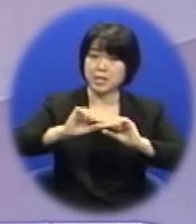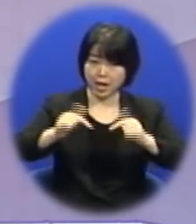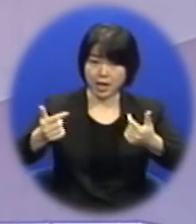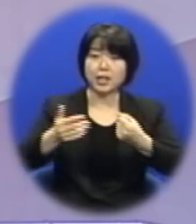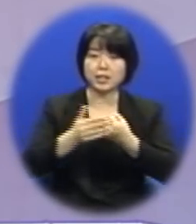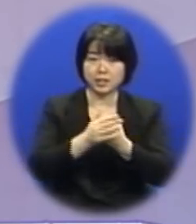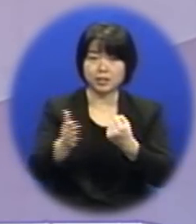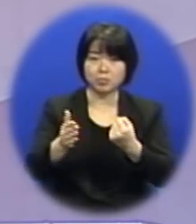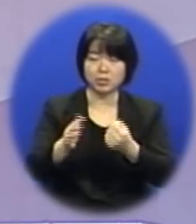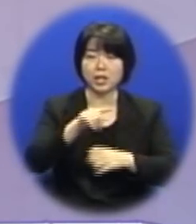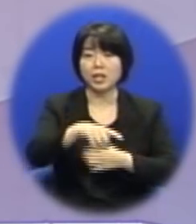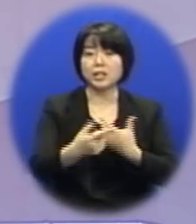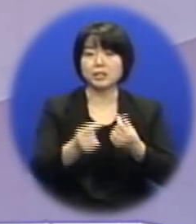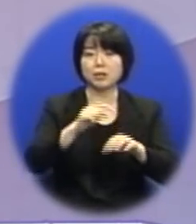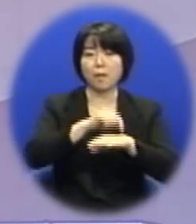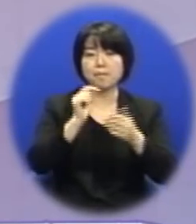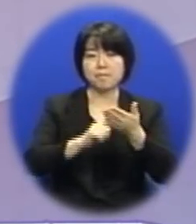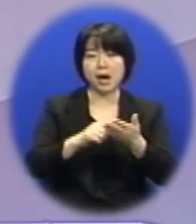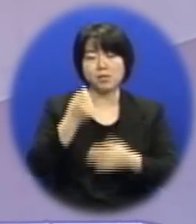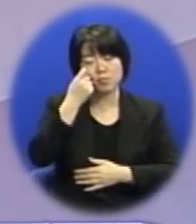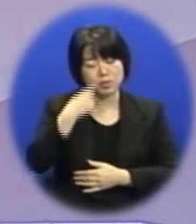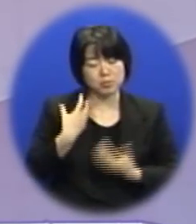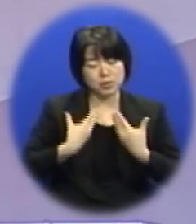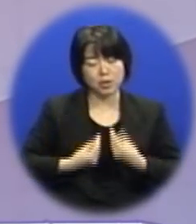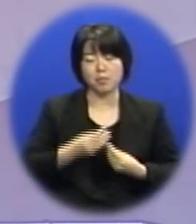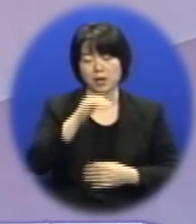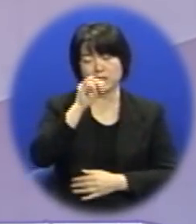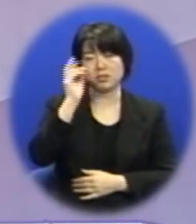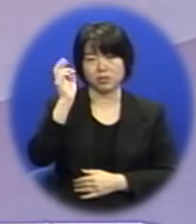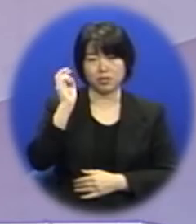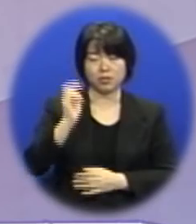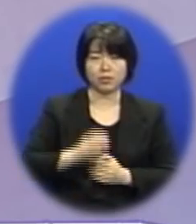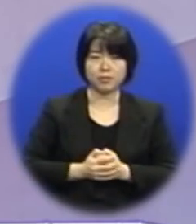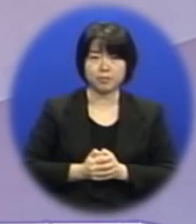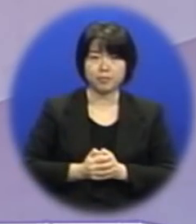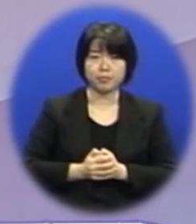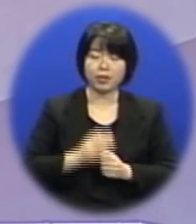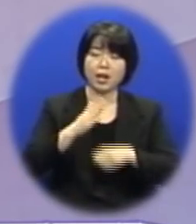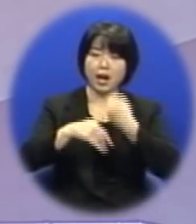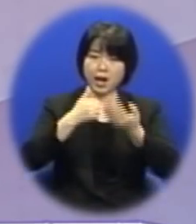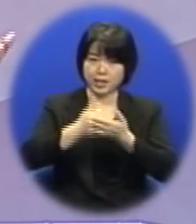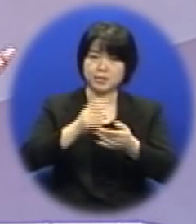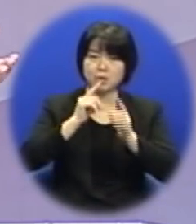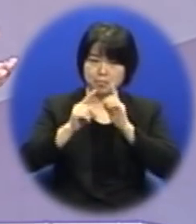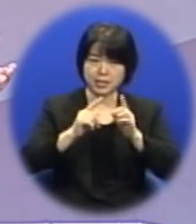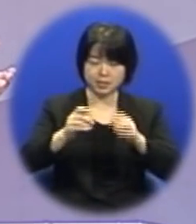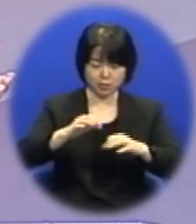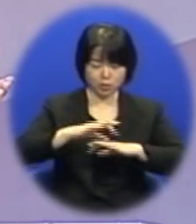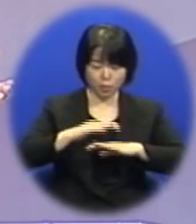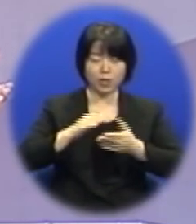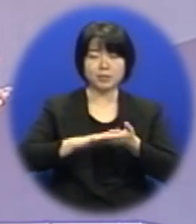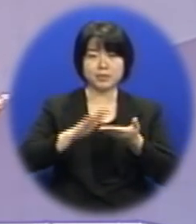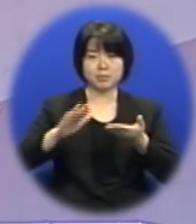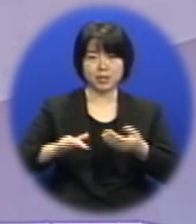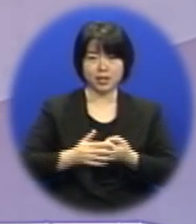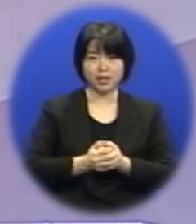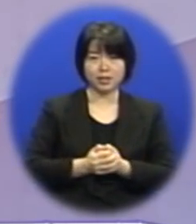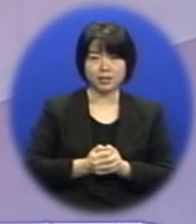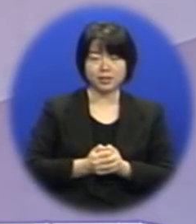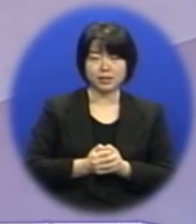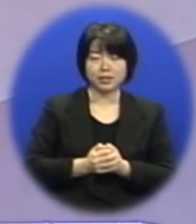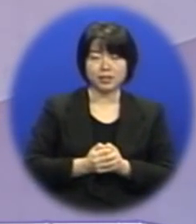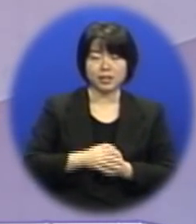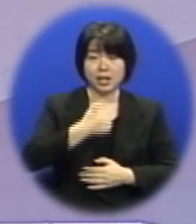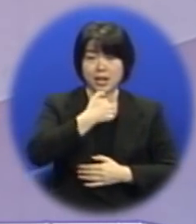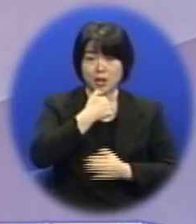때문에 그런 마음의 슬픔과 절망이 있었던 거예요. 하나님의 말씀은 놀랍습니다.